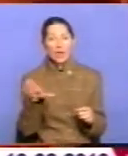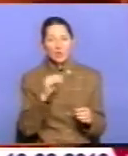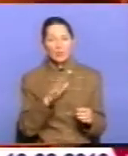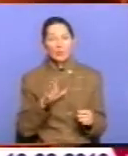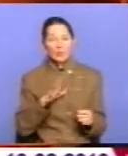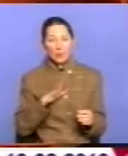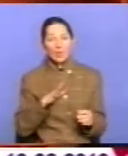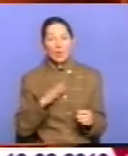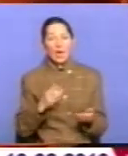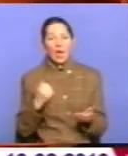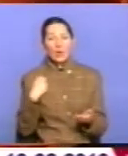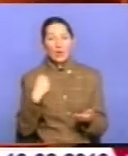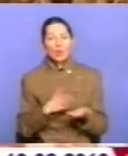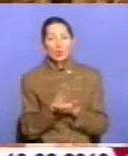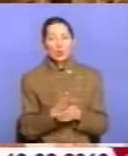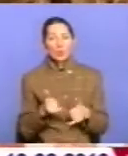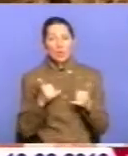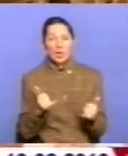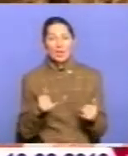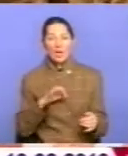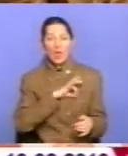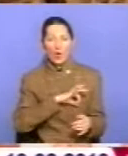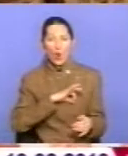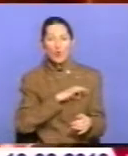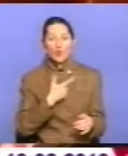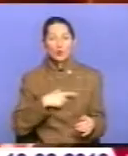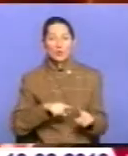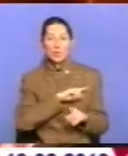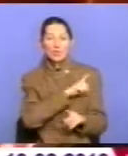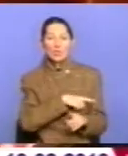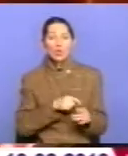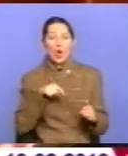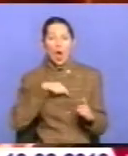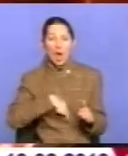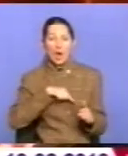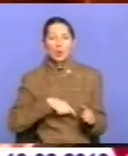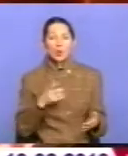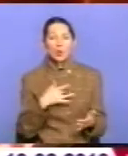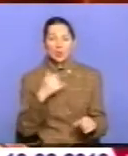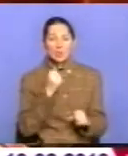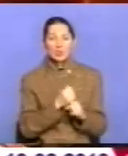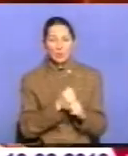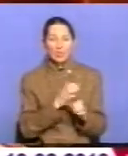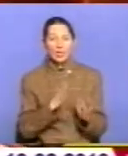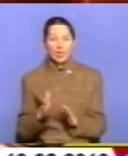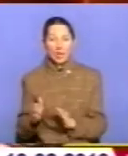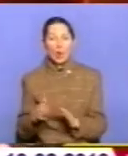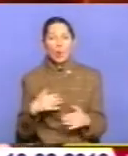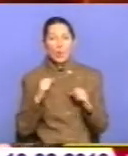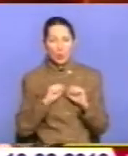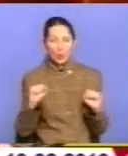задля виховування собі сильного характеру, дисципліни та мужності. Встаємо в 6-й годині, підйом,